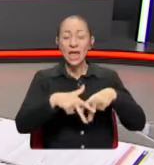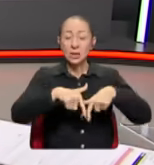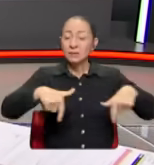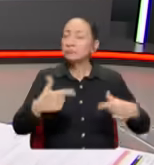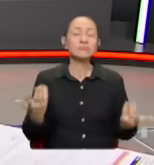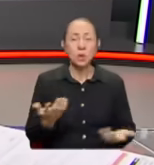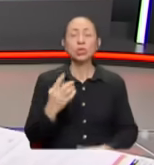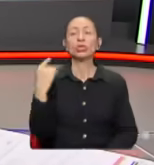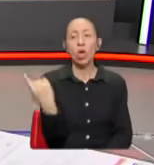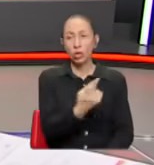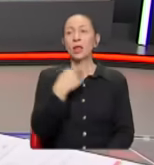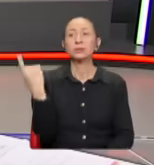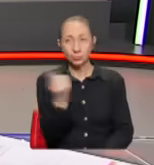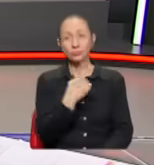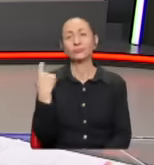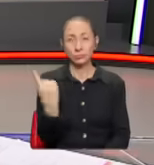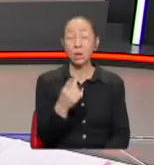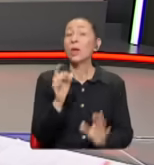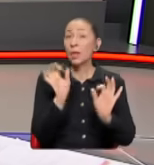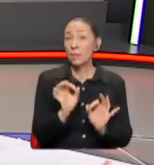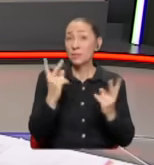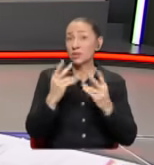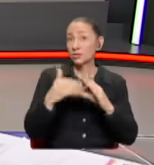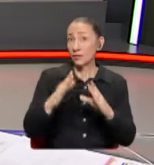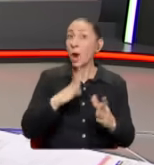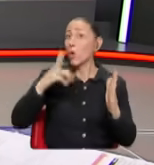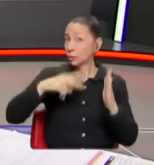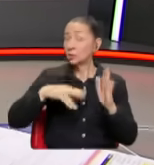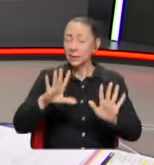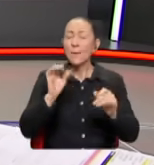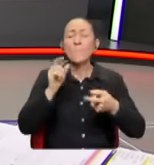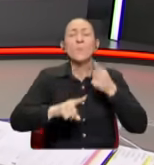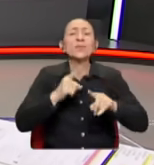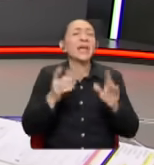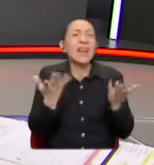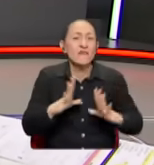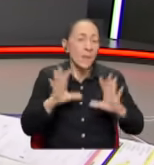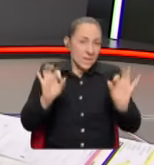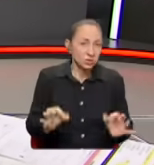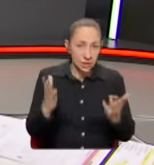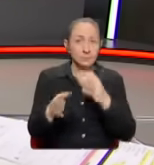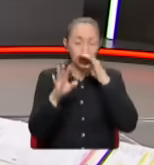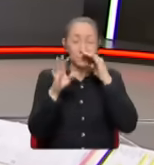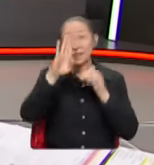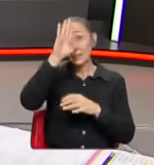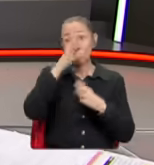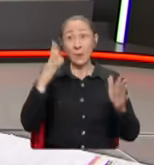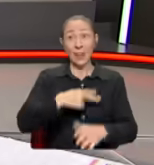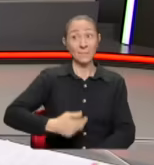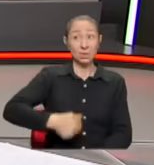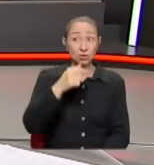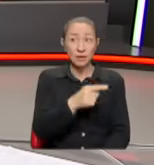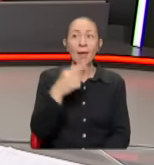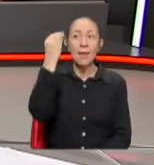dolaş. Pek çok da mesaj var. Okuyacağız. Hemen siyasetle başlayalım. İstanbul Büyükşehir Belediye